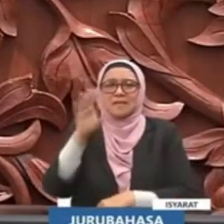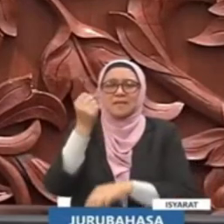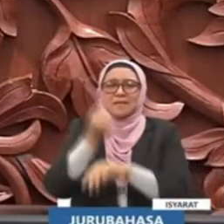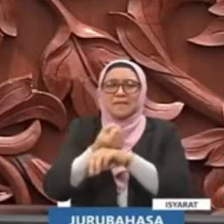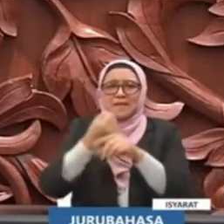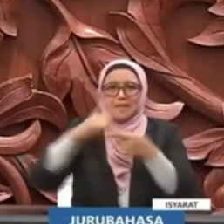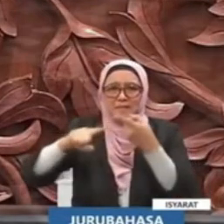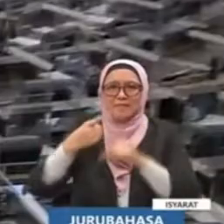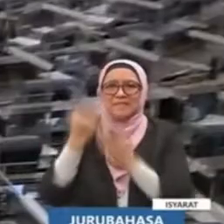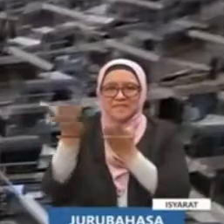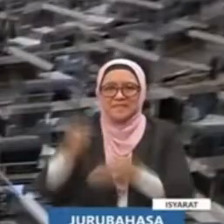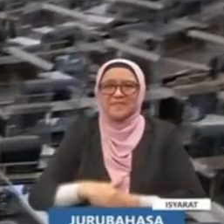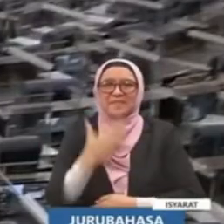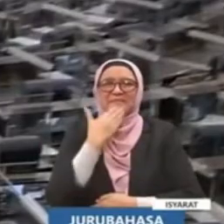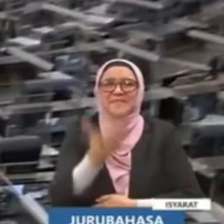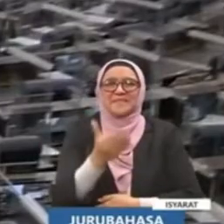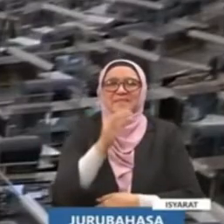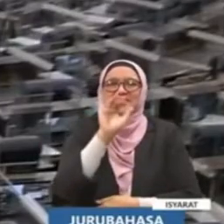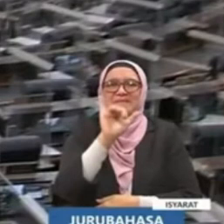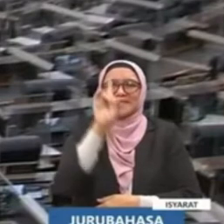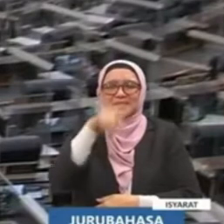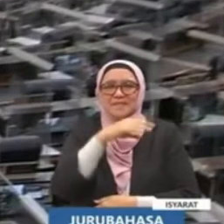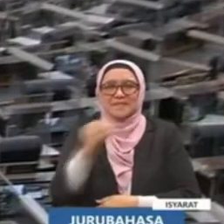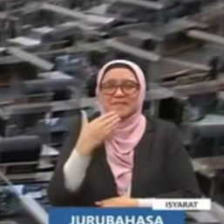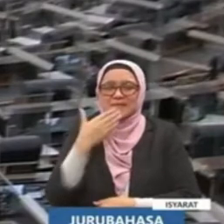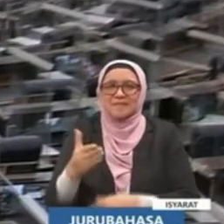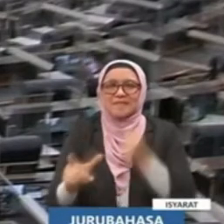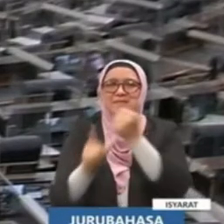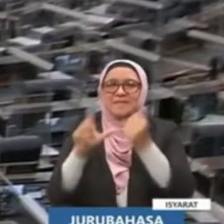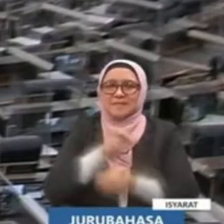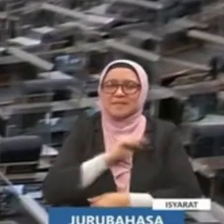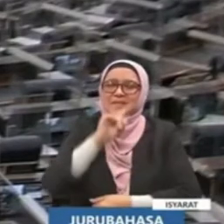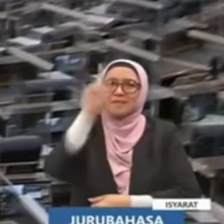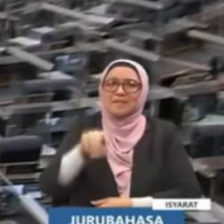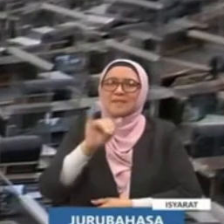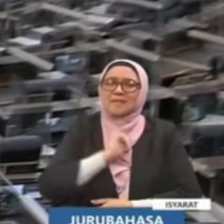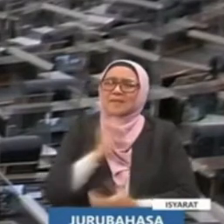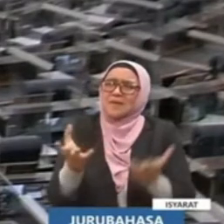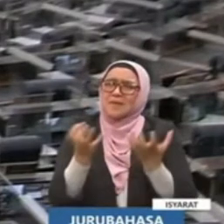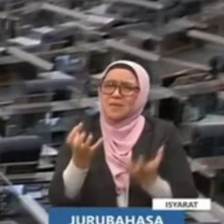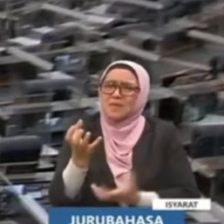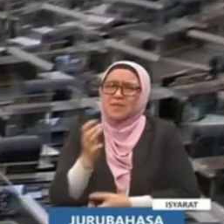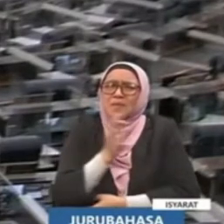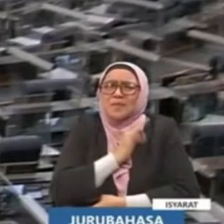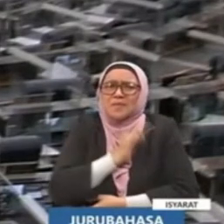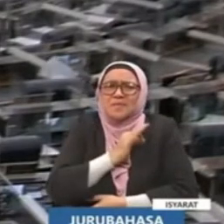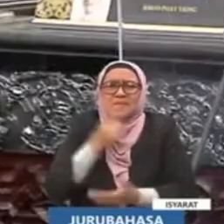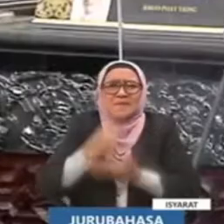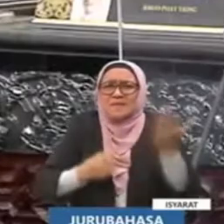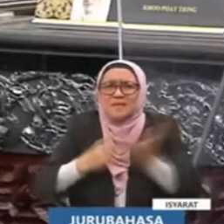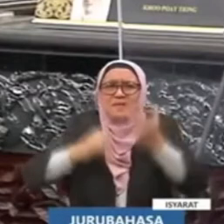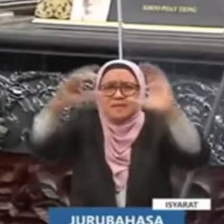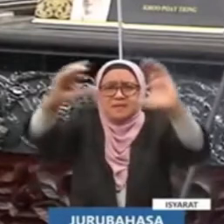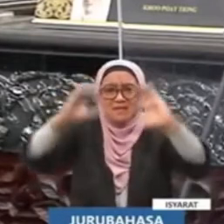makasih sayang Makasih Ayu maksimal mencuci soalan saya Saya ingin tahu apakah langkah-langkah yang akan